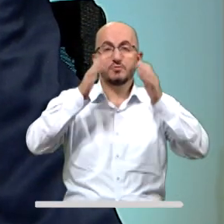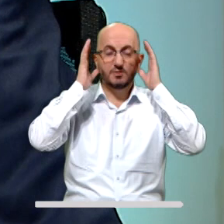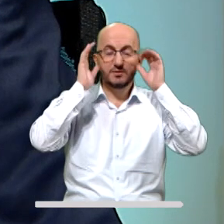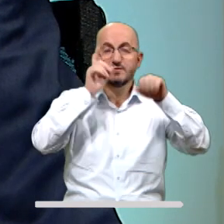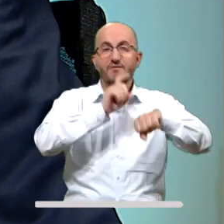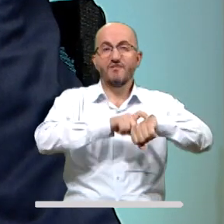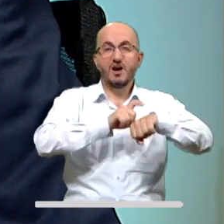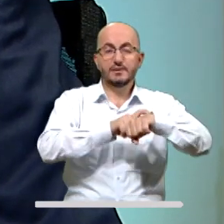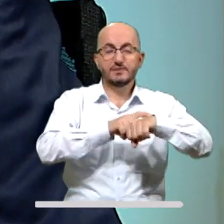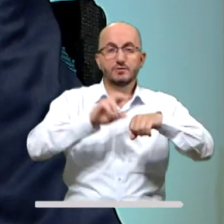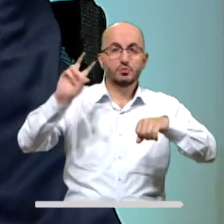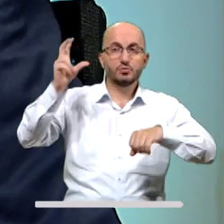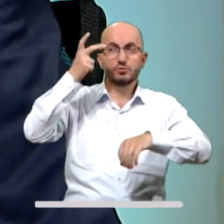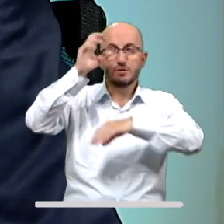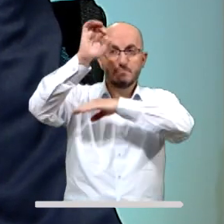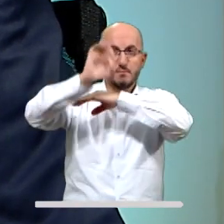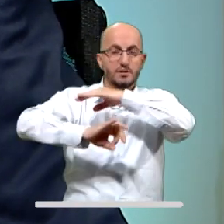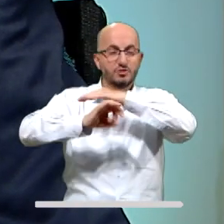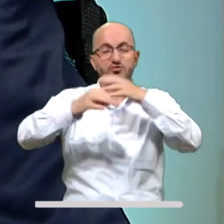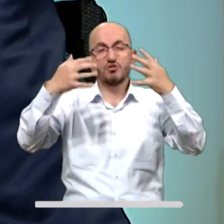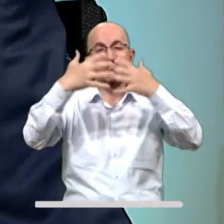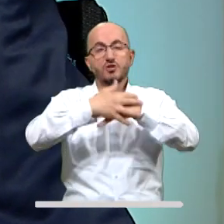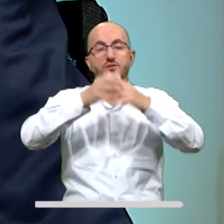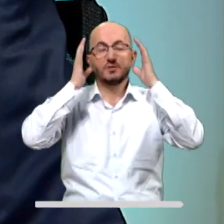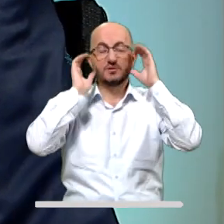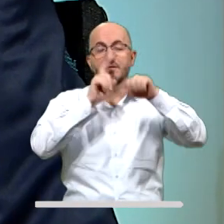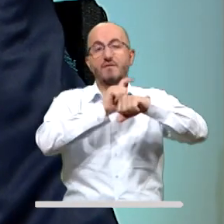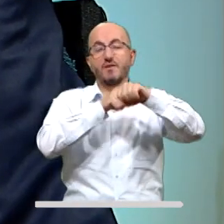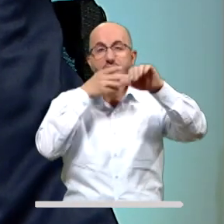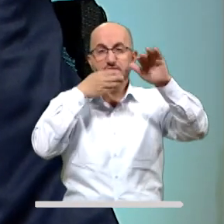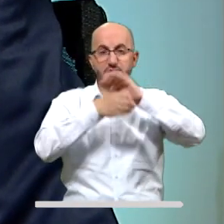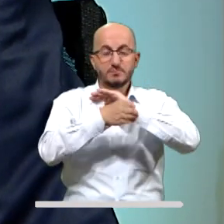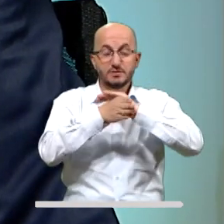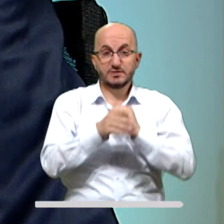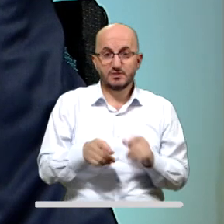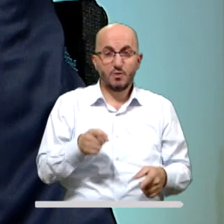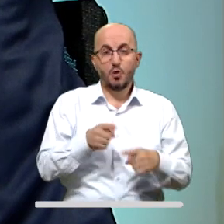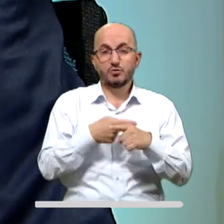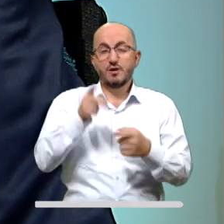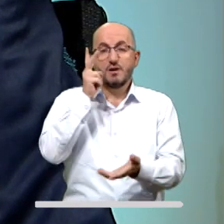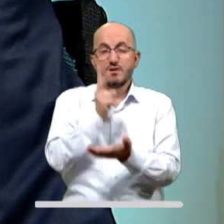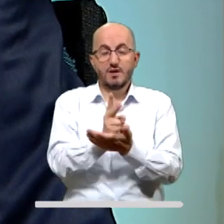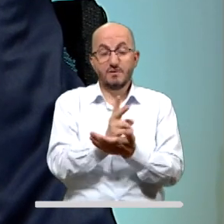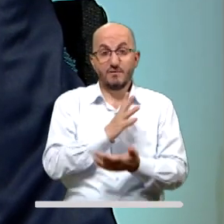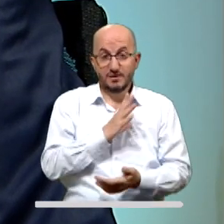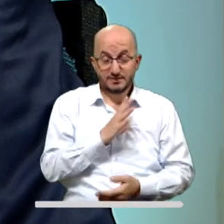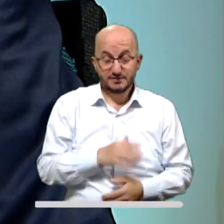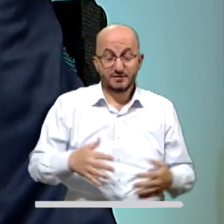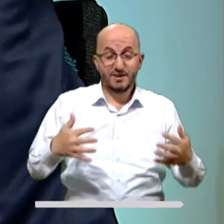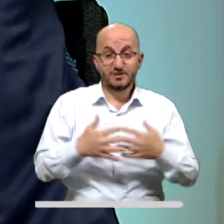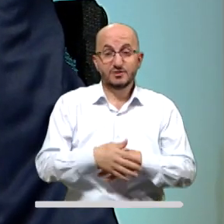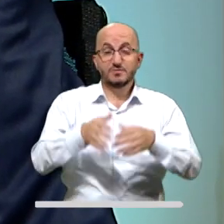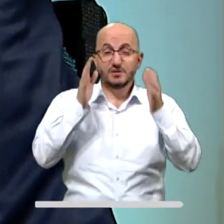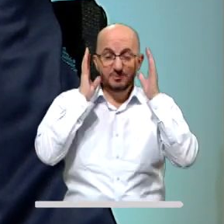vakti, işte güneş batınca akşam namazının vakti girmiştir. Bunda ittifak vardır. Hı hı. Akşam namazının